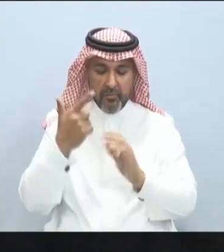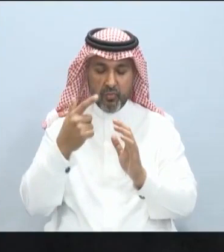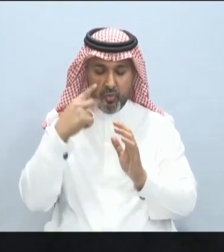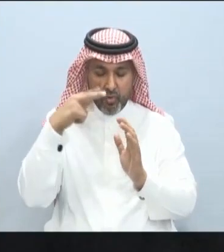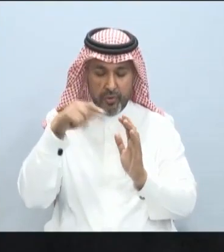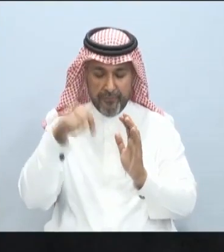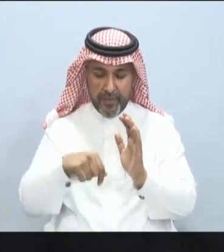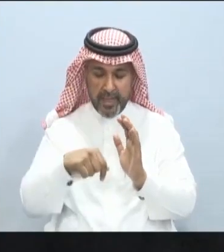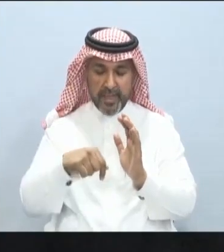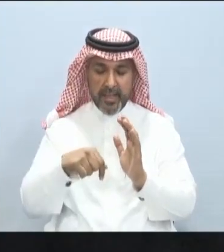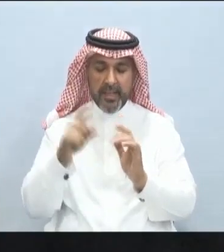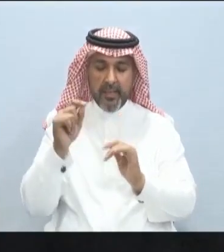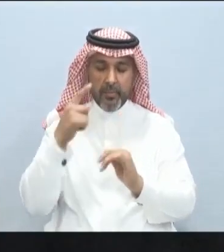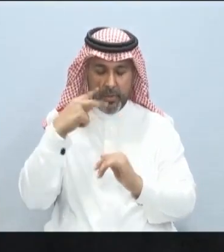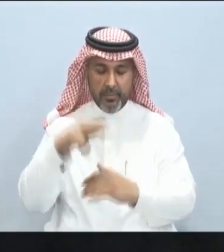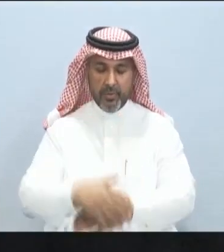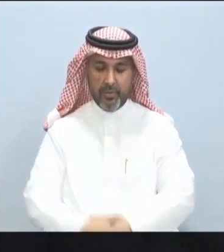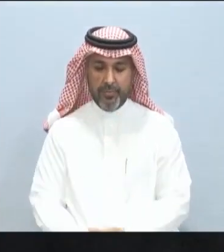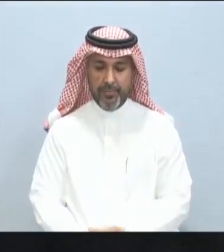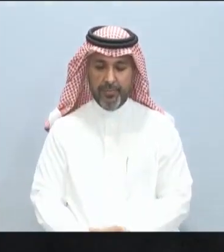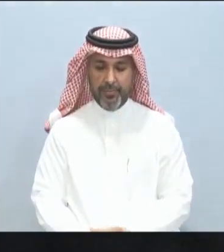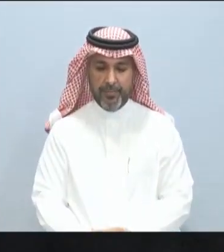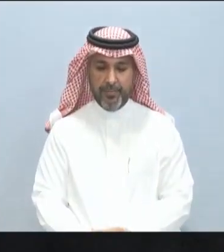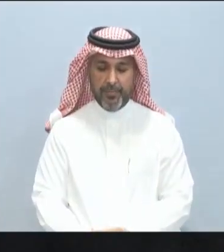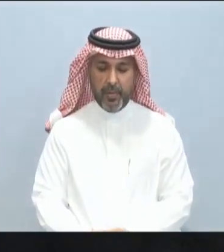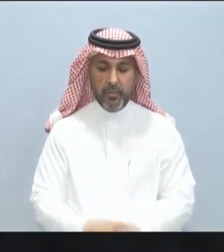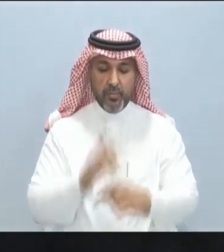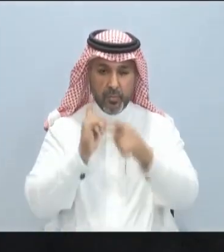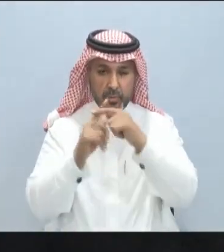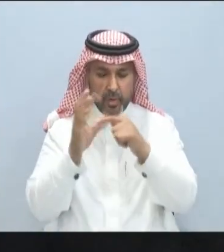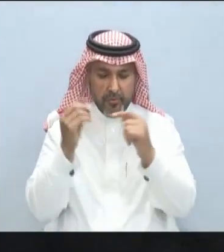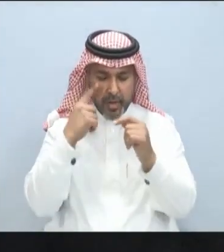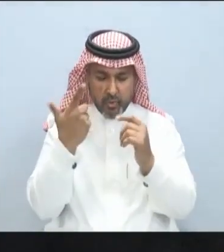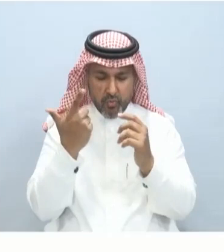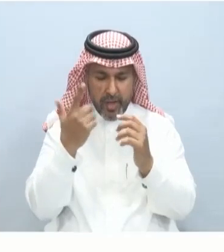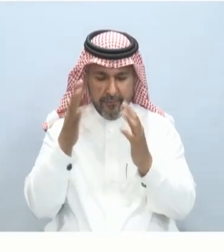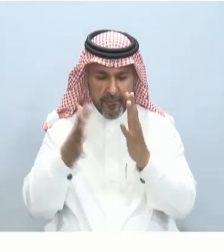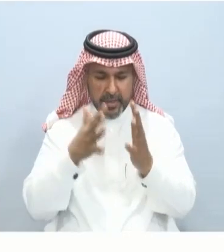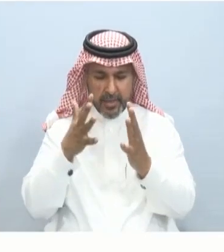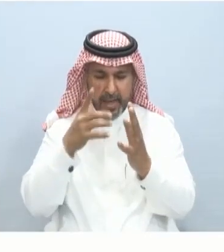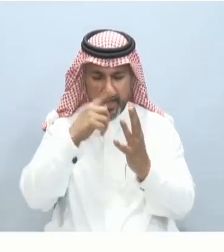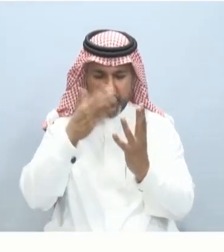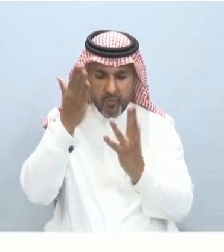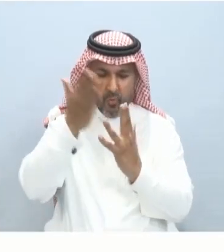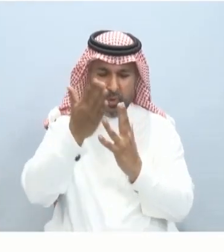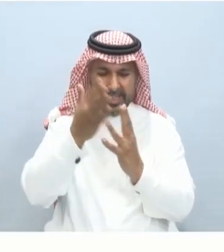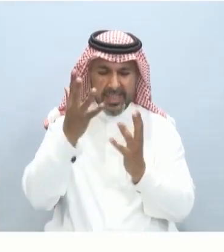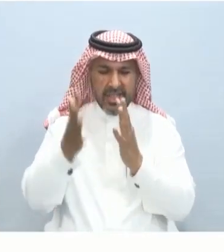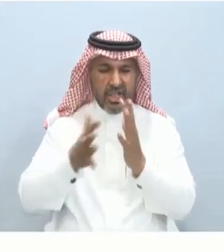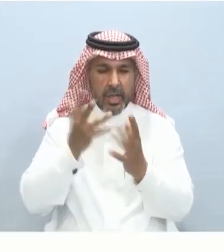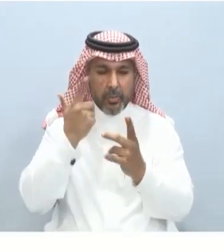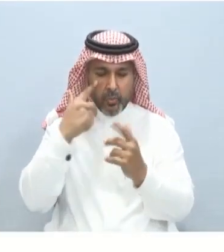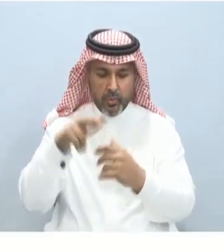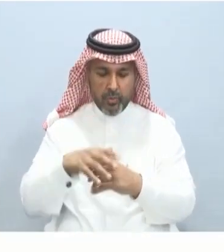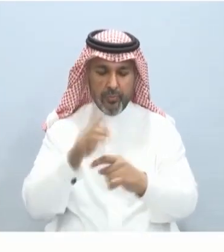مجموع ام الفرق من الذي يحدد لنا ذلك اشاره الحد الاوسط بما انها موجبه